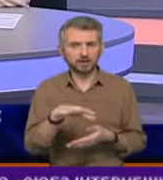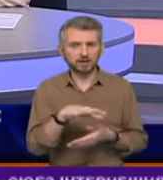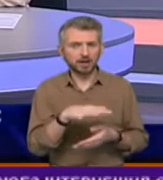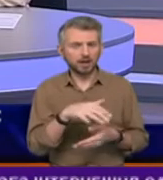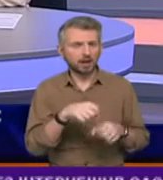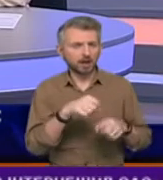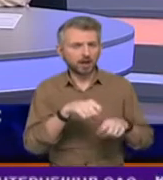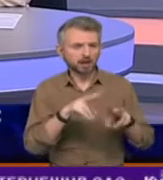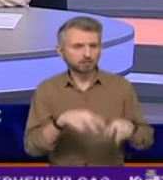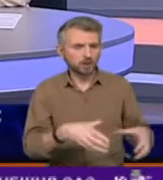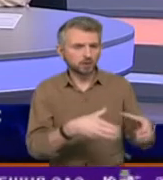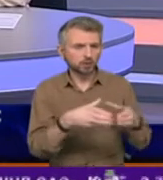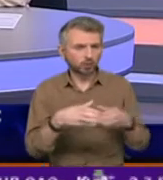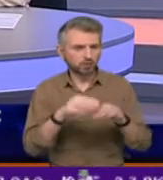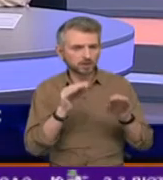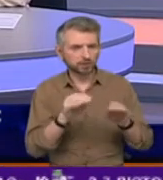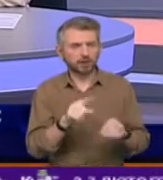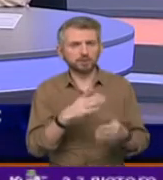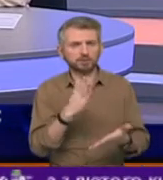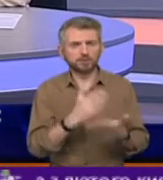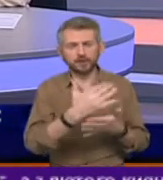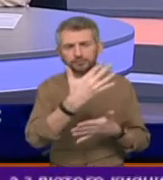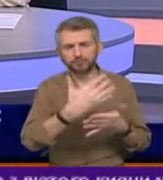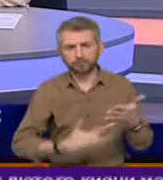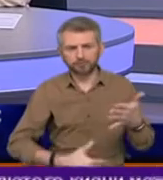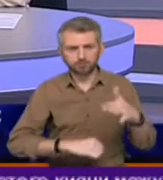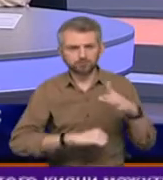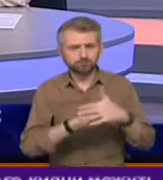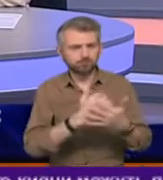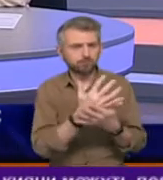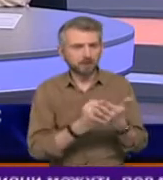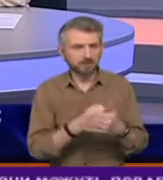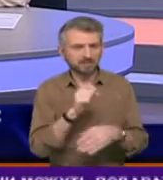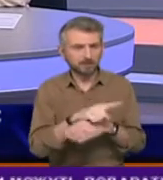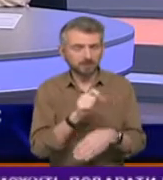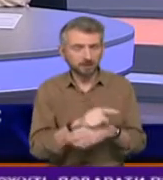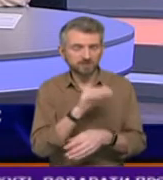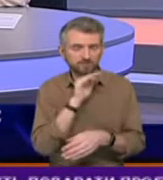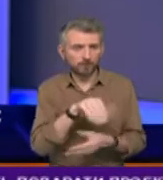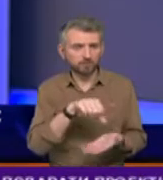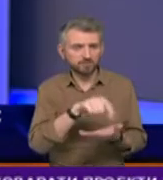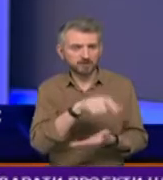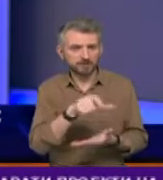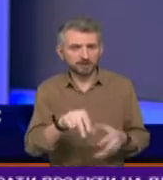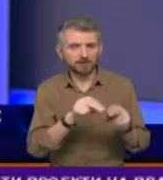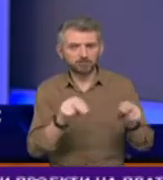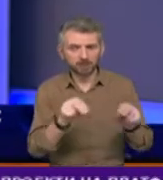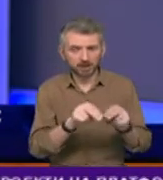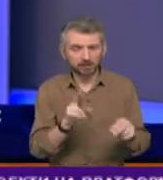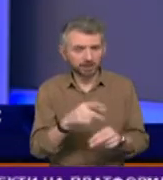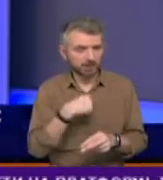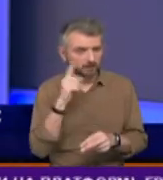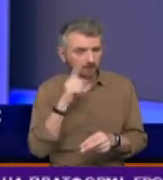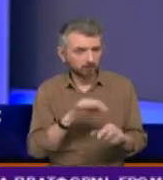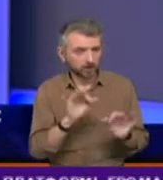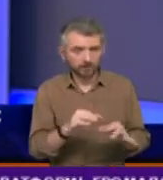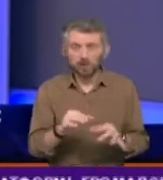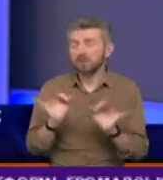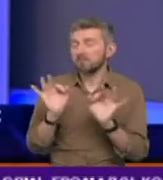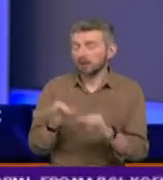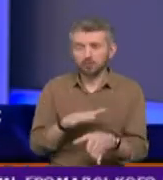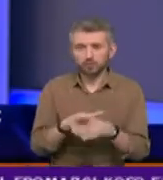Звичайно, змінюються і напрямки там політичні. Наприклад, з 2021 року математика буде обов'язковим тестом для отримання атестату